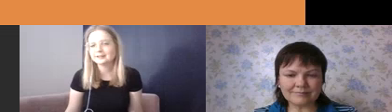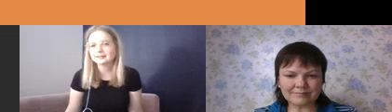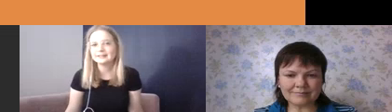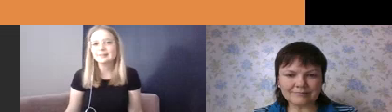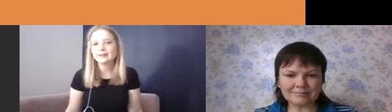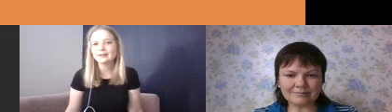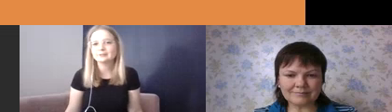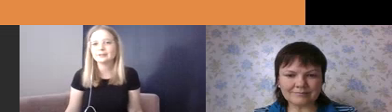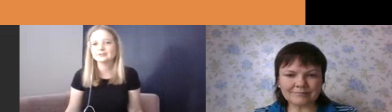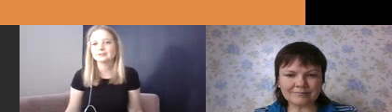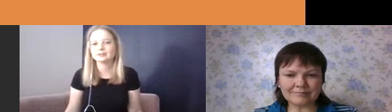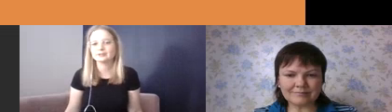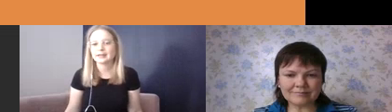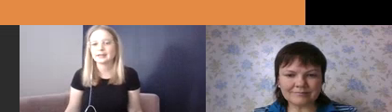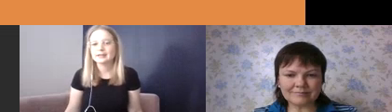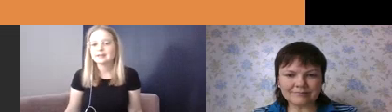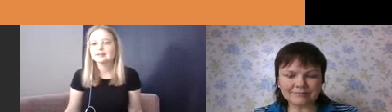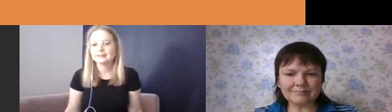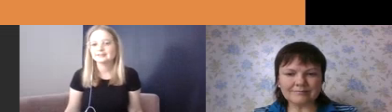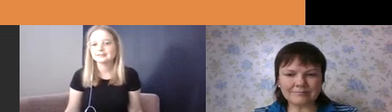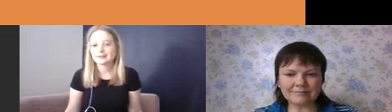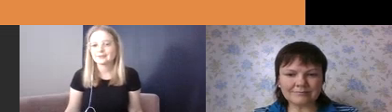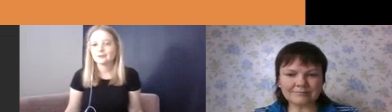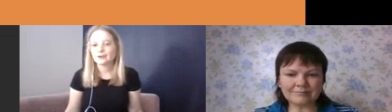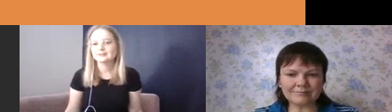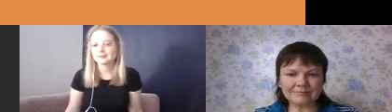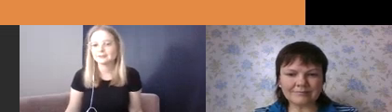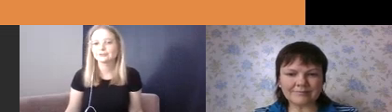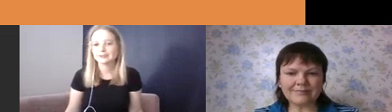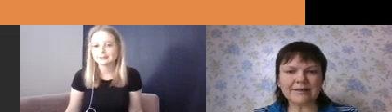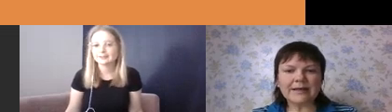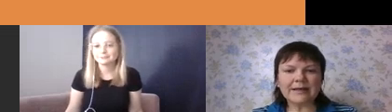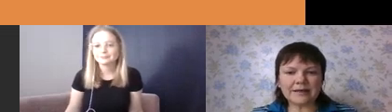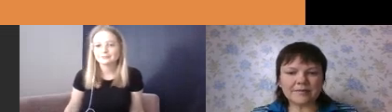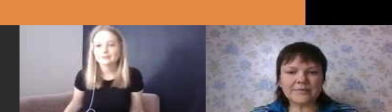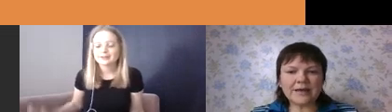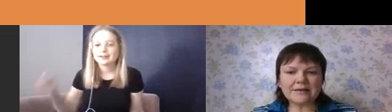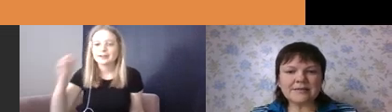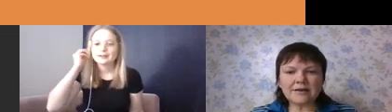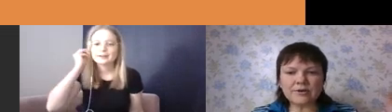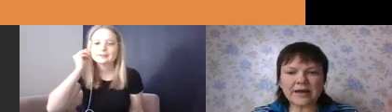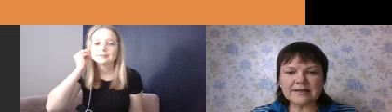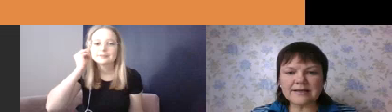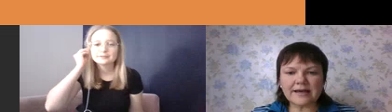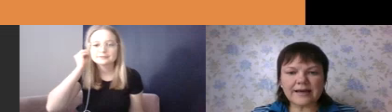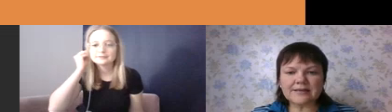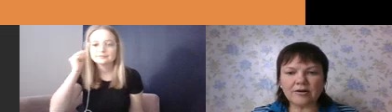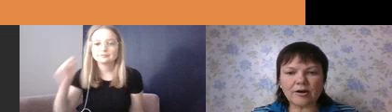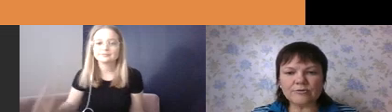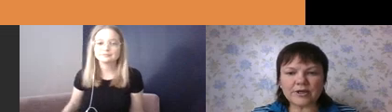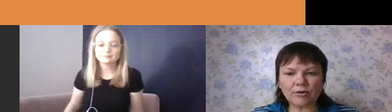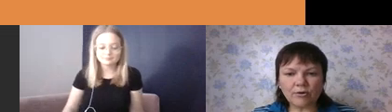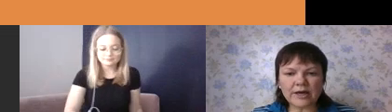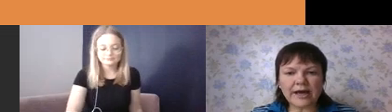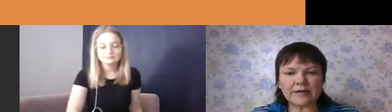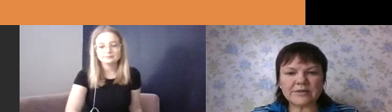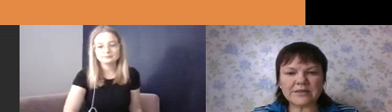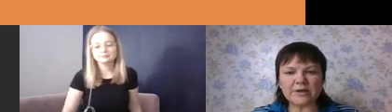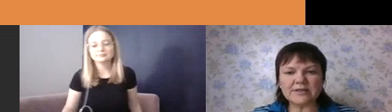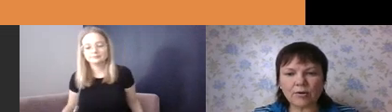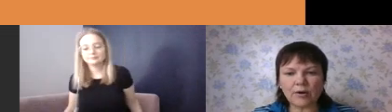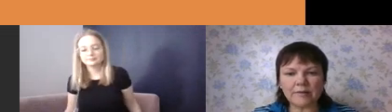et need variante on nii palju, et meil on see nagu raske sellist ühest vastust anda. Ja siin on jälle see eneseanalüüsi